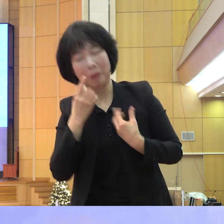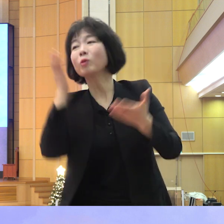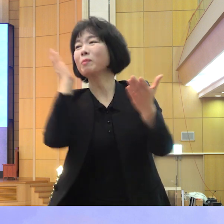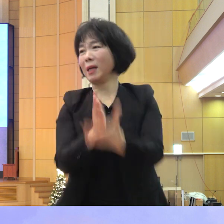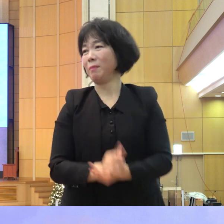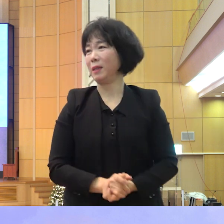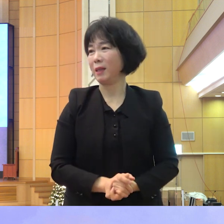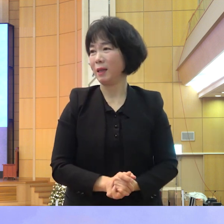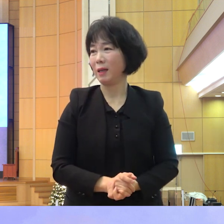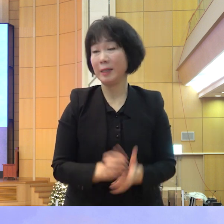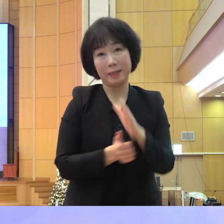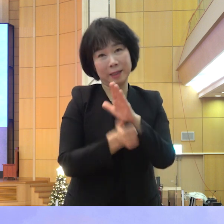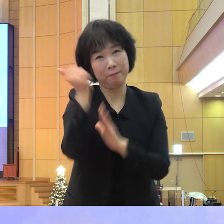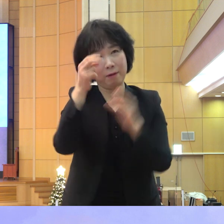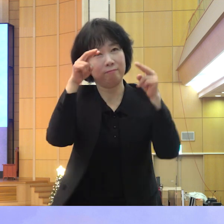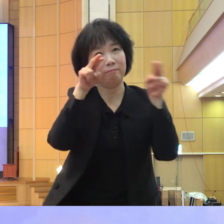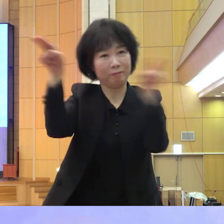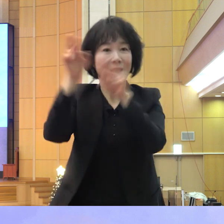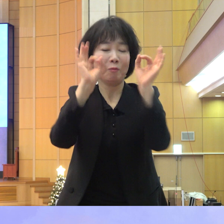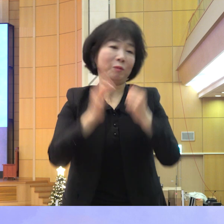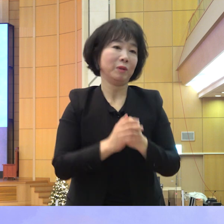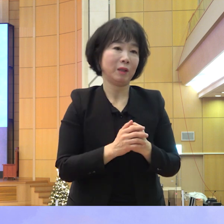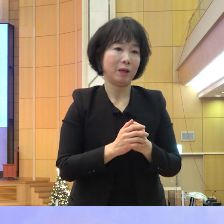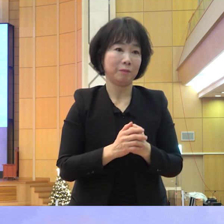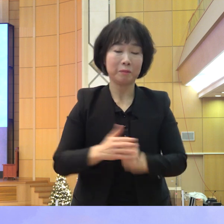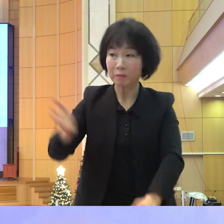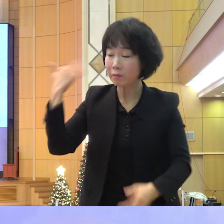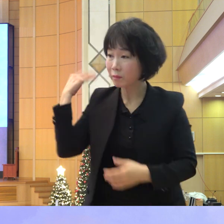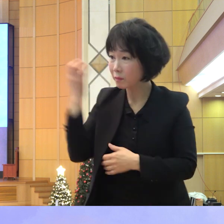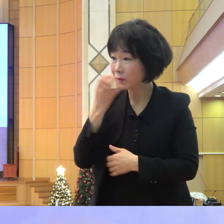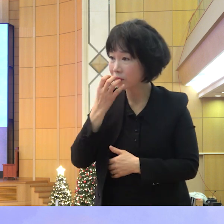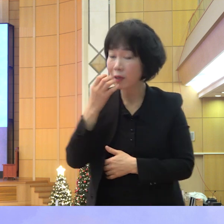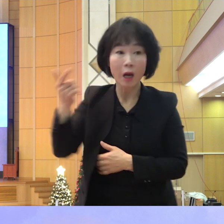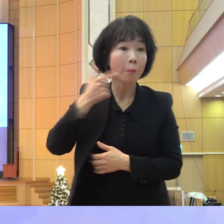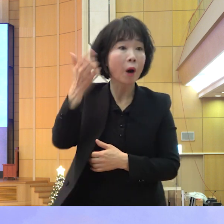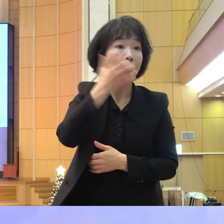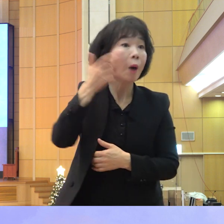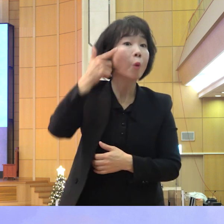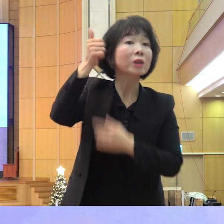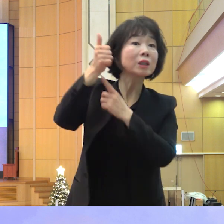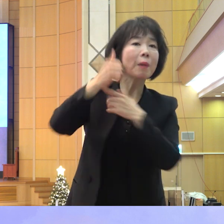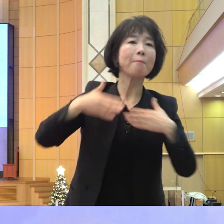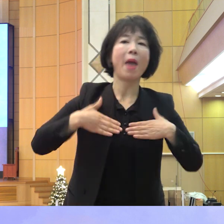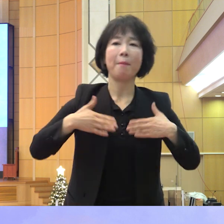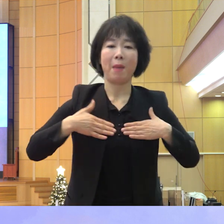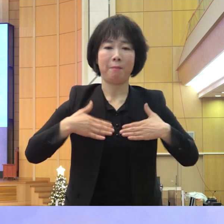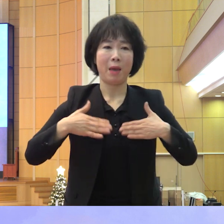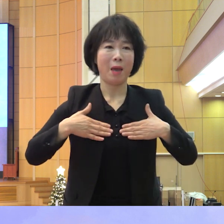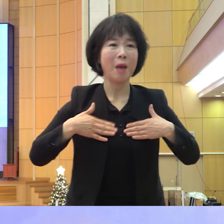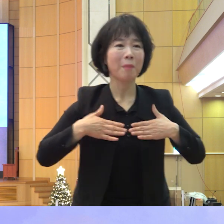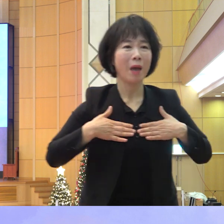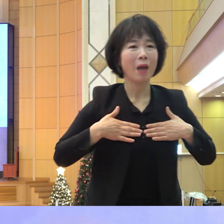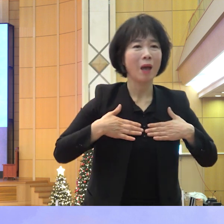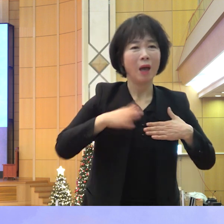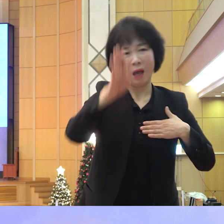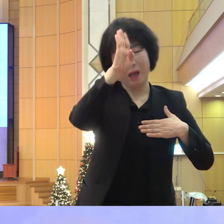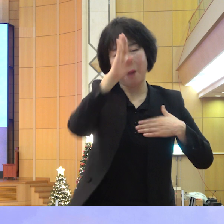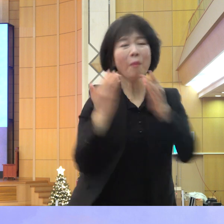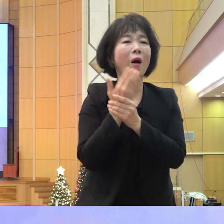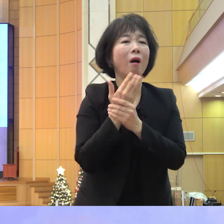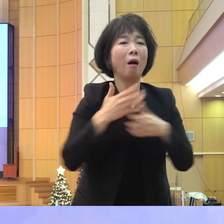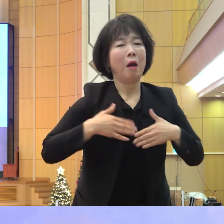어떤 목사님이 폐병이 걸려가지고 막 그냥 기침만 하면 각혈이 나오고 그냥, 그러니까